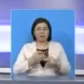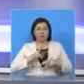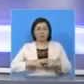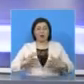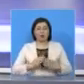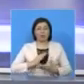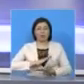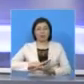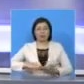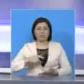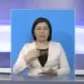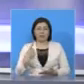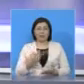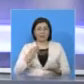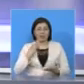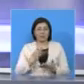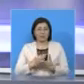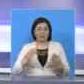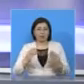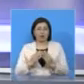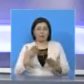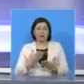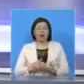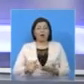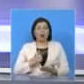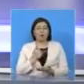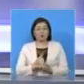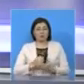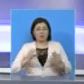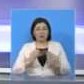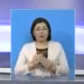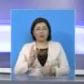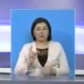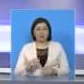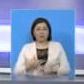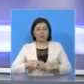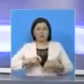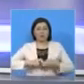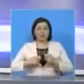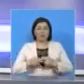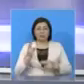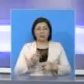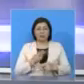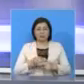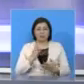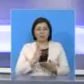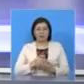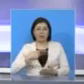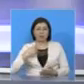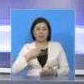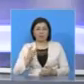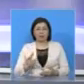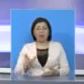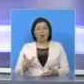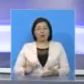ауданның тазалығына бір ғана мердігер жауапты. Ал құзырлы орган өкілдері болса, бұл мәселені кедергілер барын жасырмады. Тұрғындардың